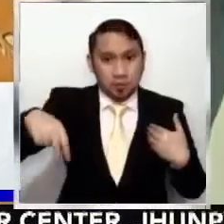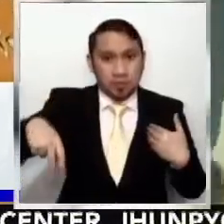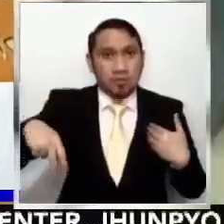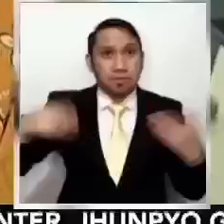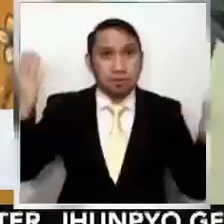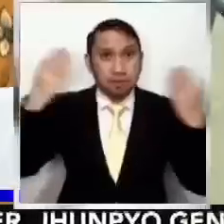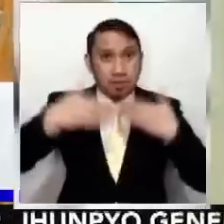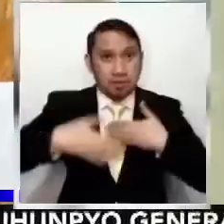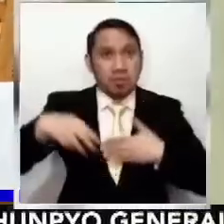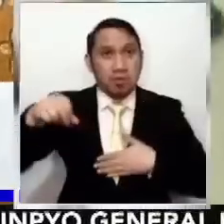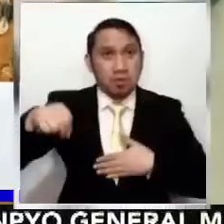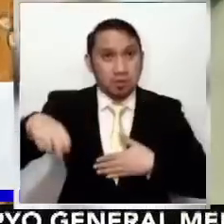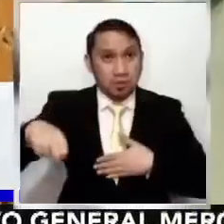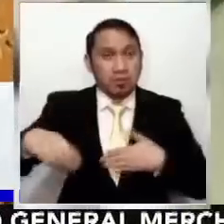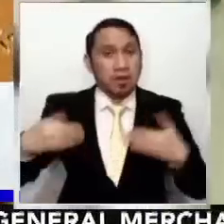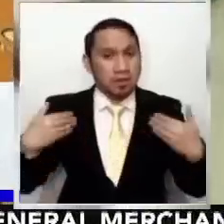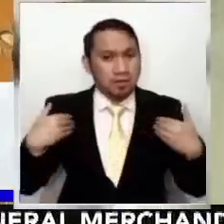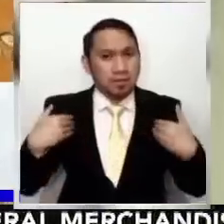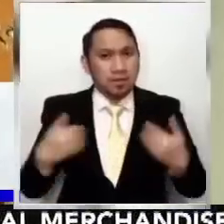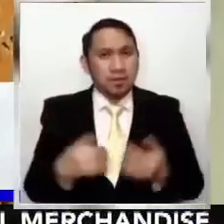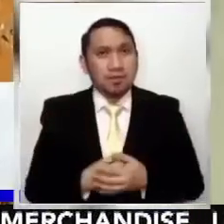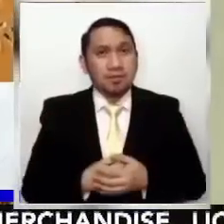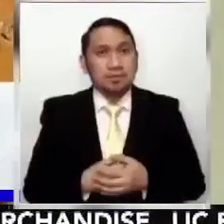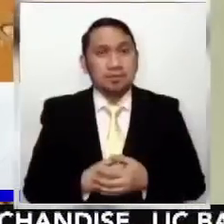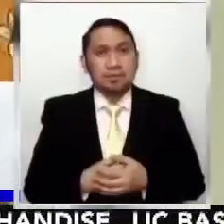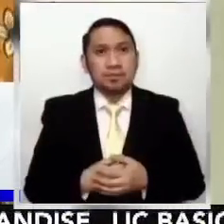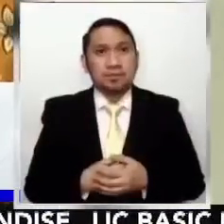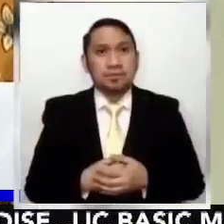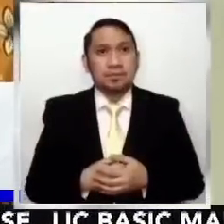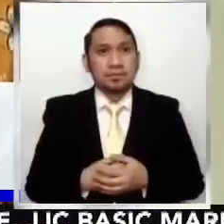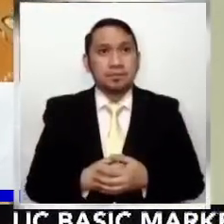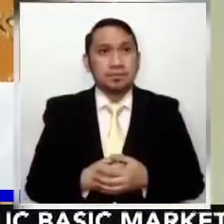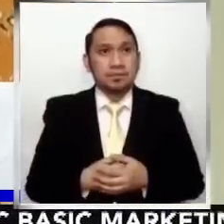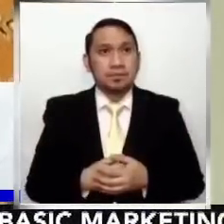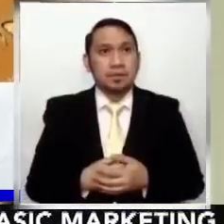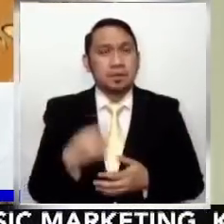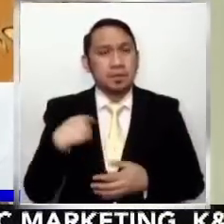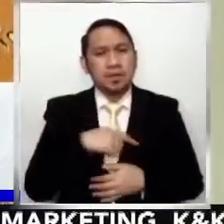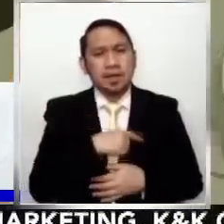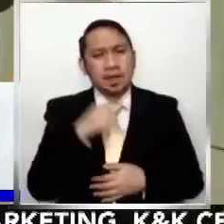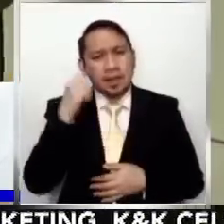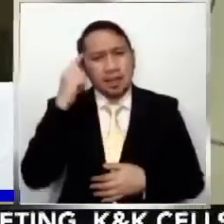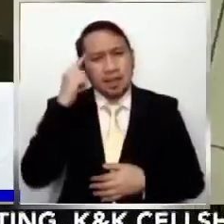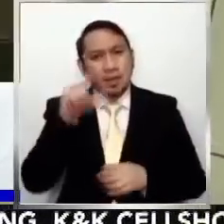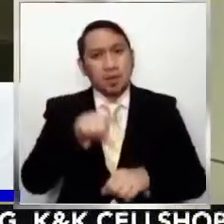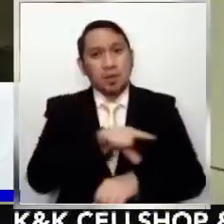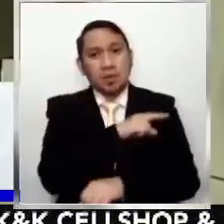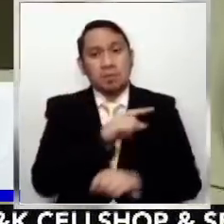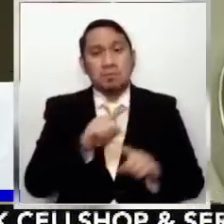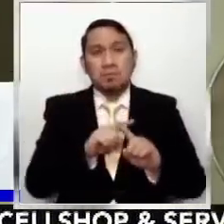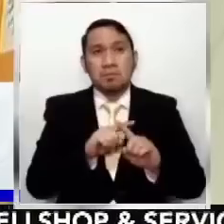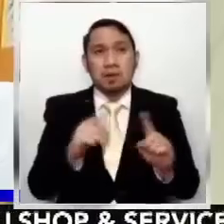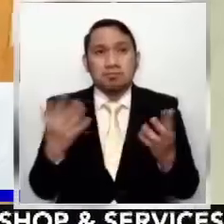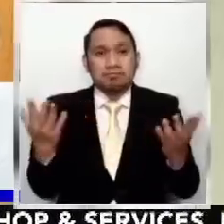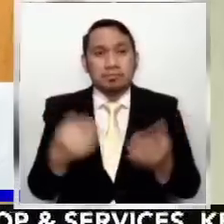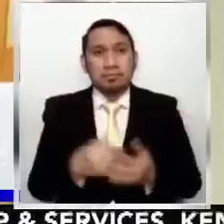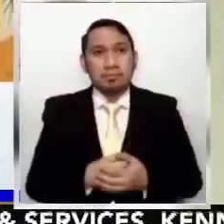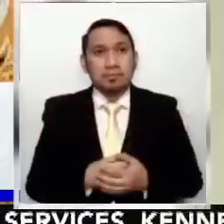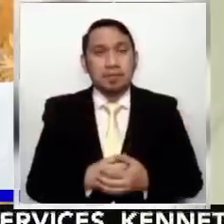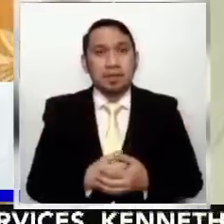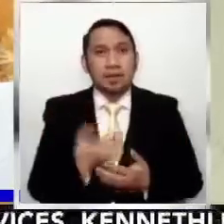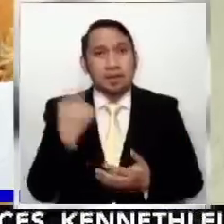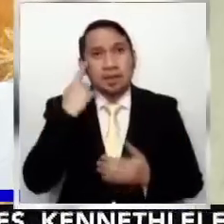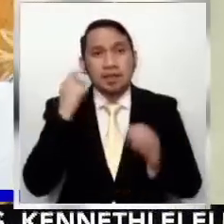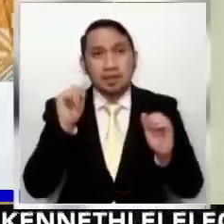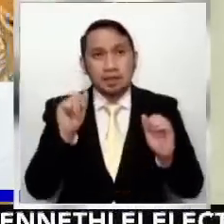Opo. Yung tagal nga, yung iniisip namin, kaso lang walang choice. Kaya pa, lahat kami senior